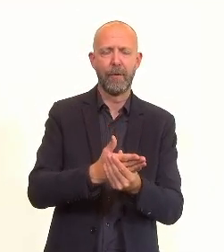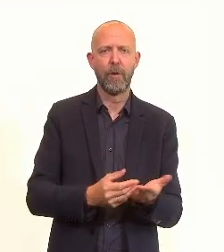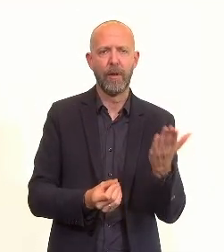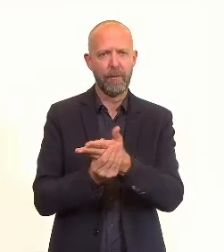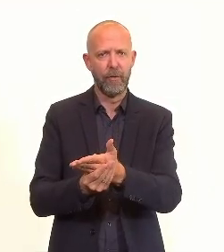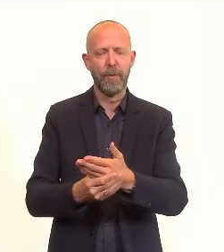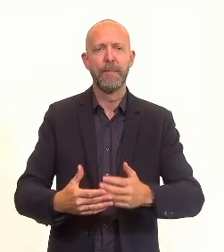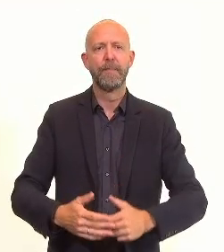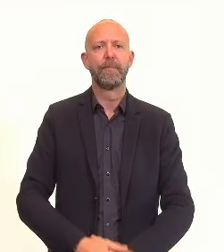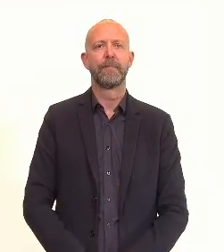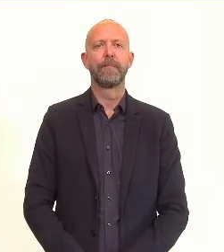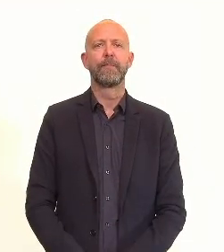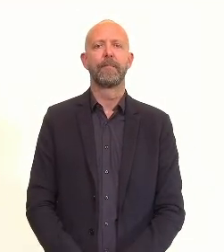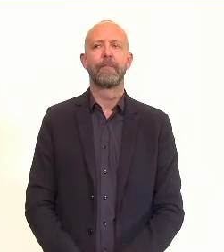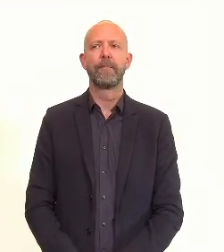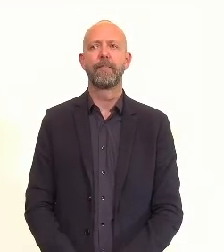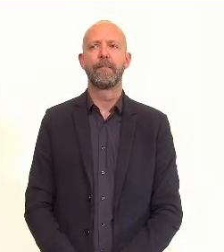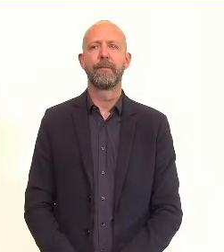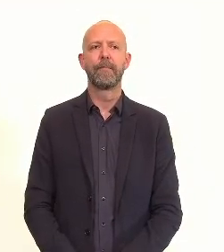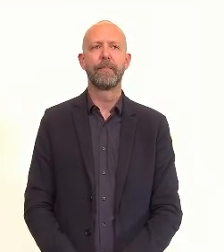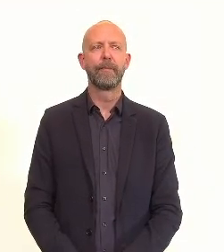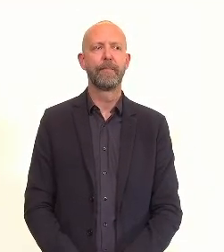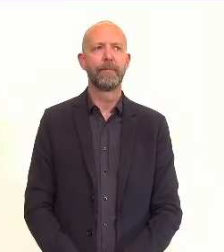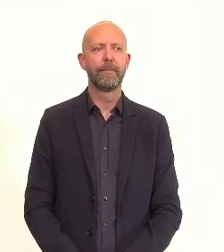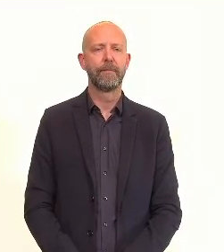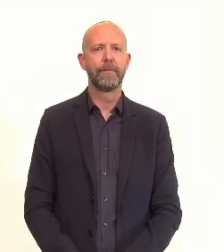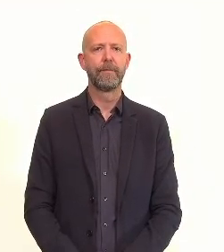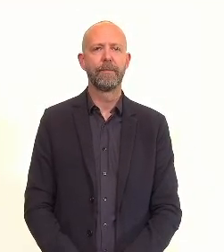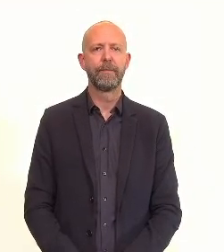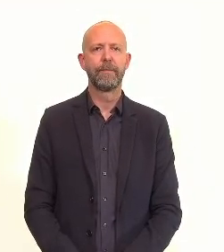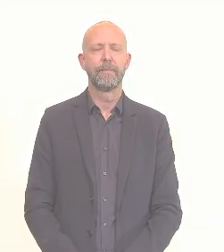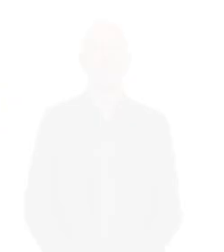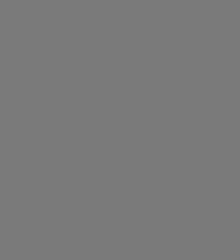laquelle l'EHPAD est inscrite, qui me semble en tout cas des dimensions intéressantes promues par vos projets. Merci beaucoup et merci pour ces